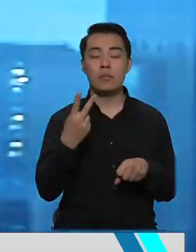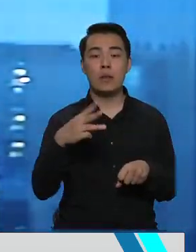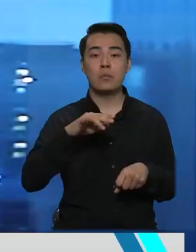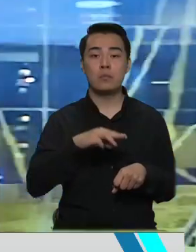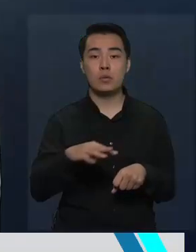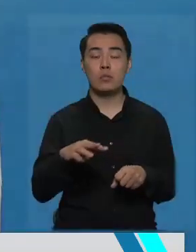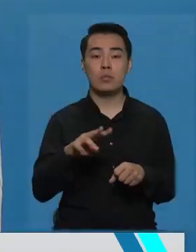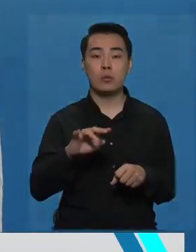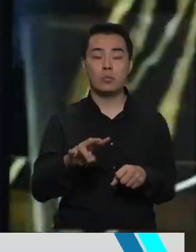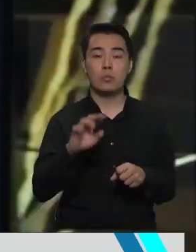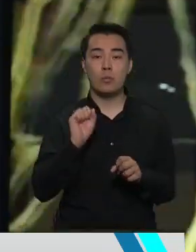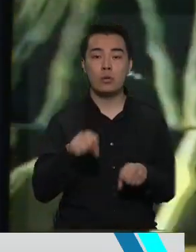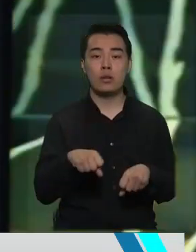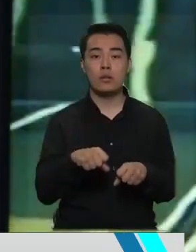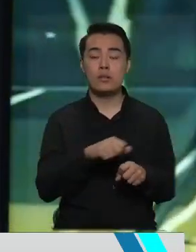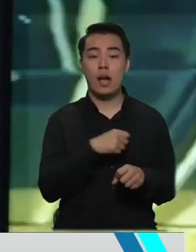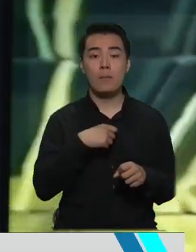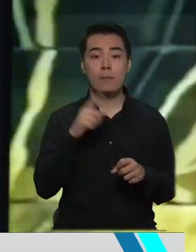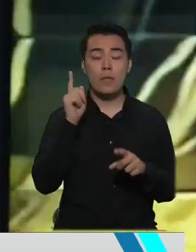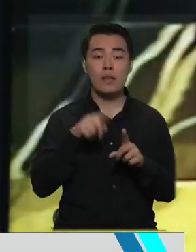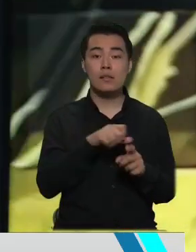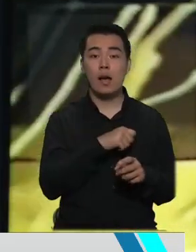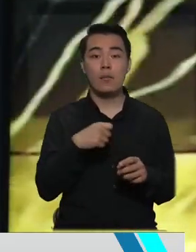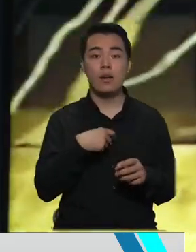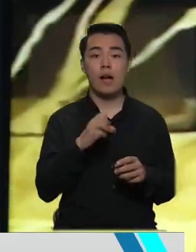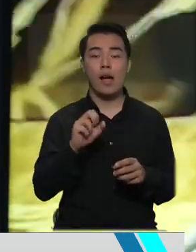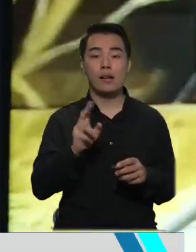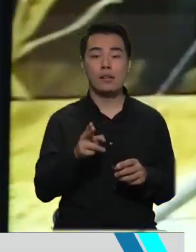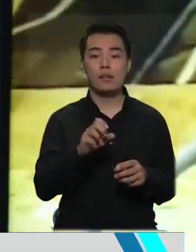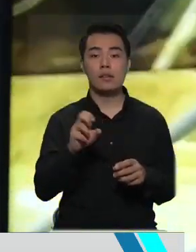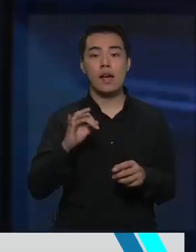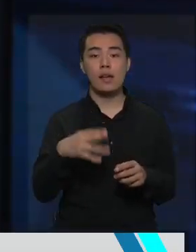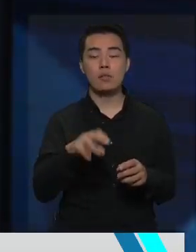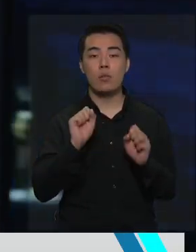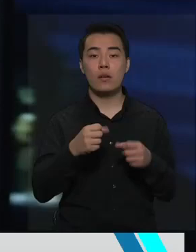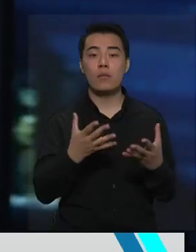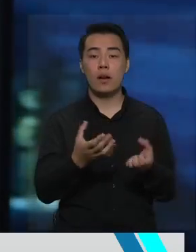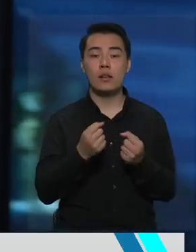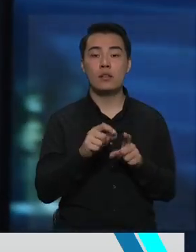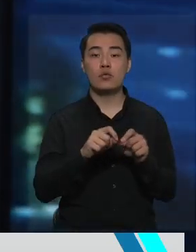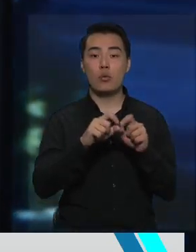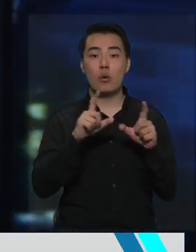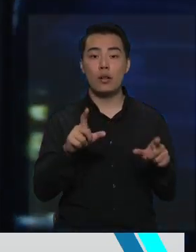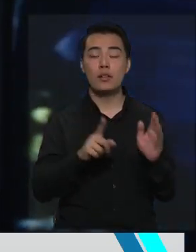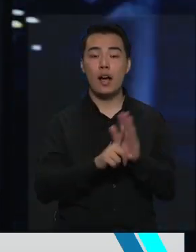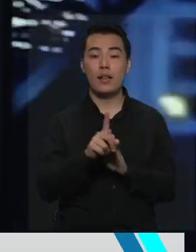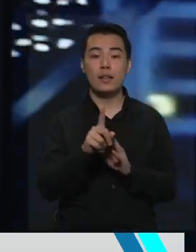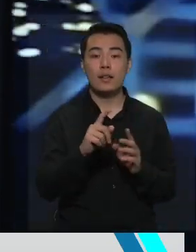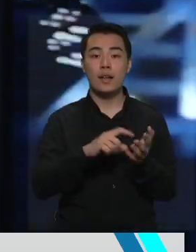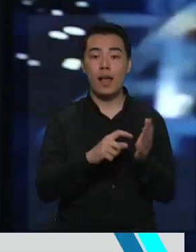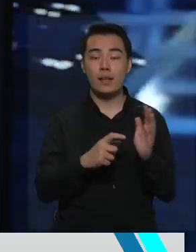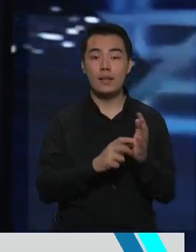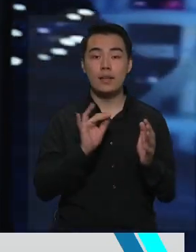можно я уточню я правильно понимаю ваши сайтом может воспользоваться и школьник начальных классов